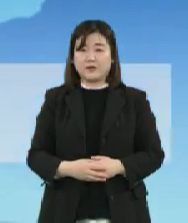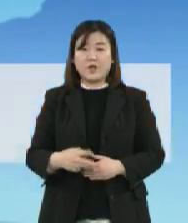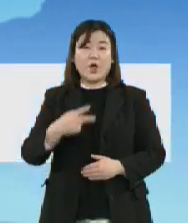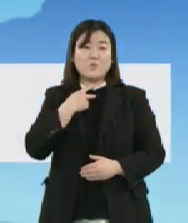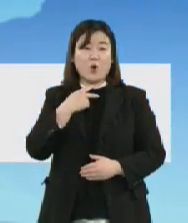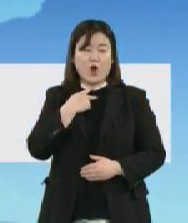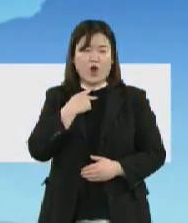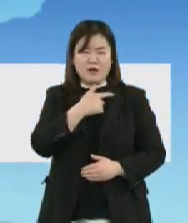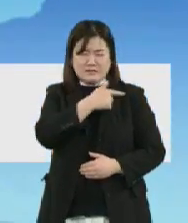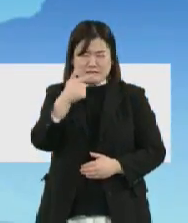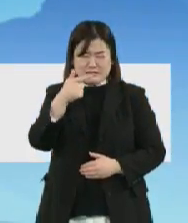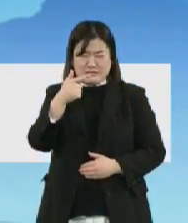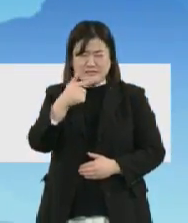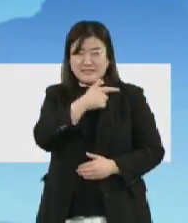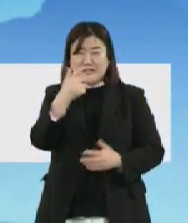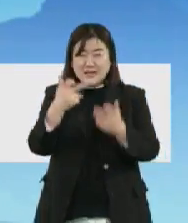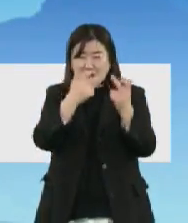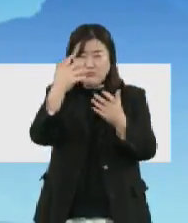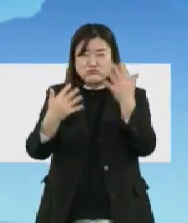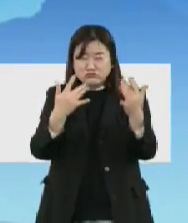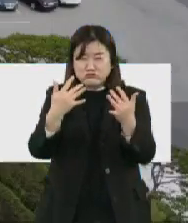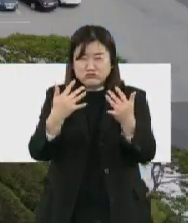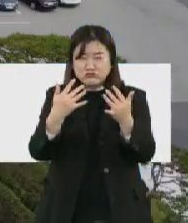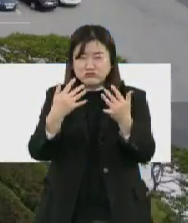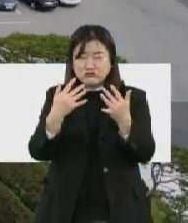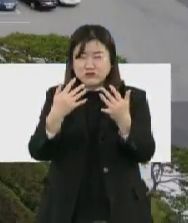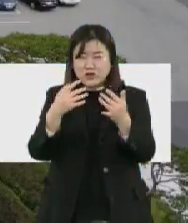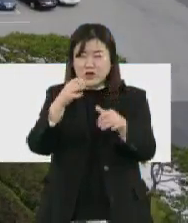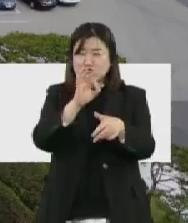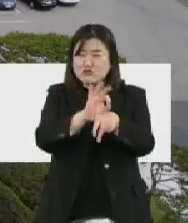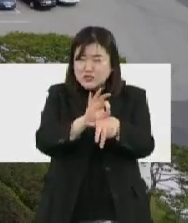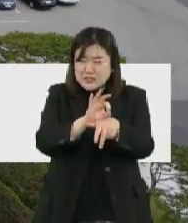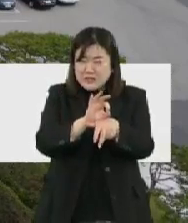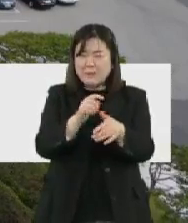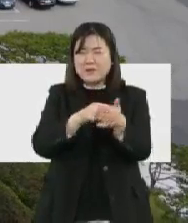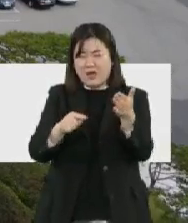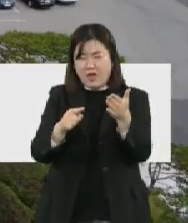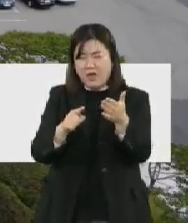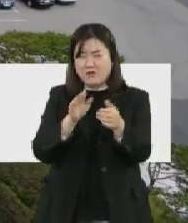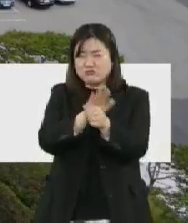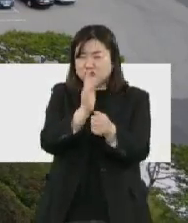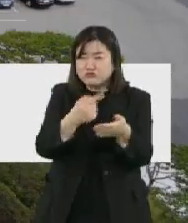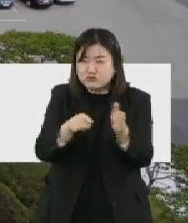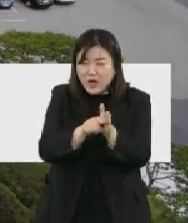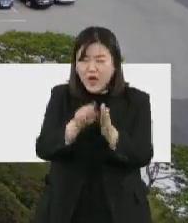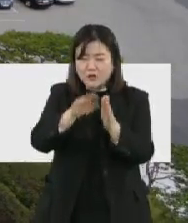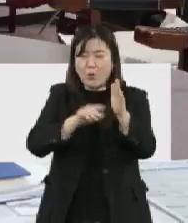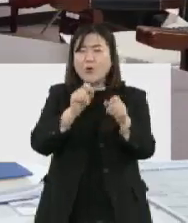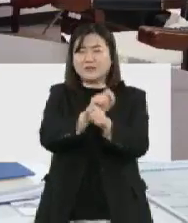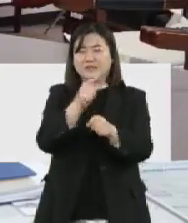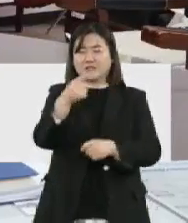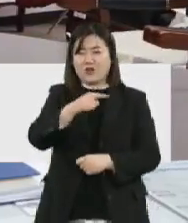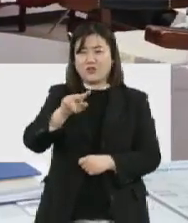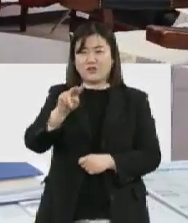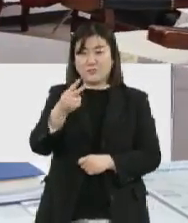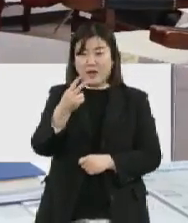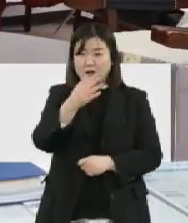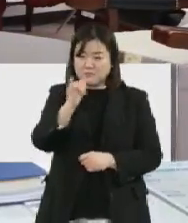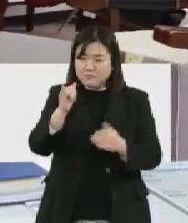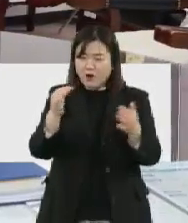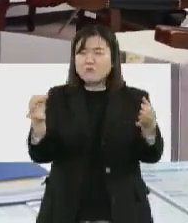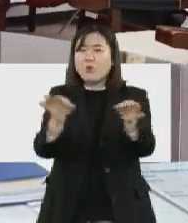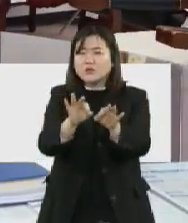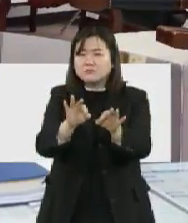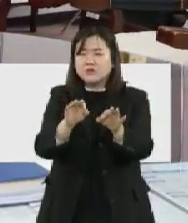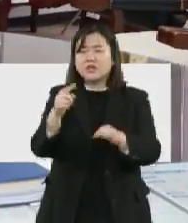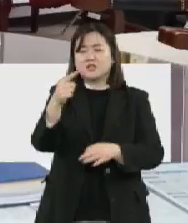보령시 가 대형 산불로 피해를 입은 경북 울진군의 피해 복구와 이재민 구호를 위해 공직자 1200 46명이 모금한